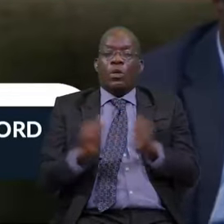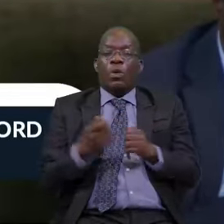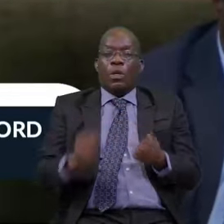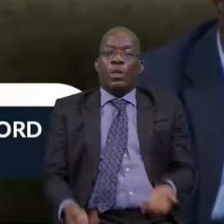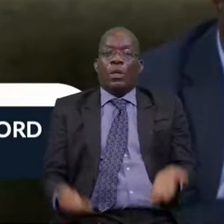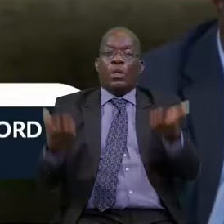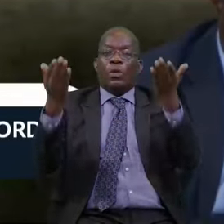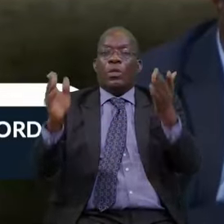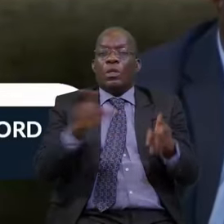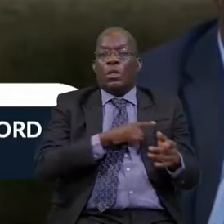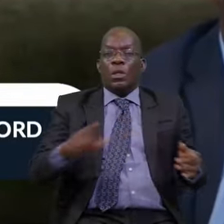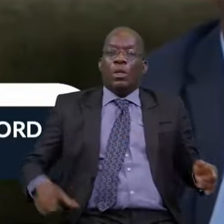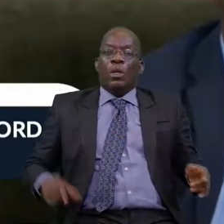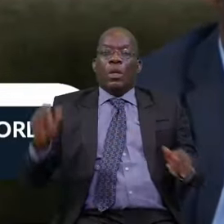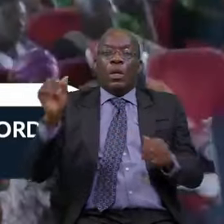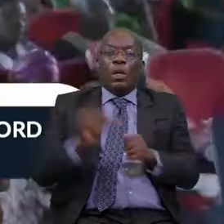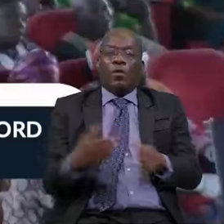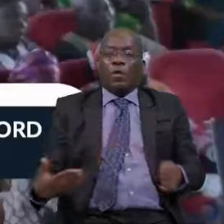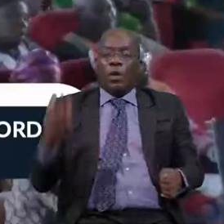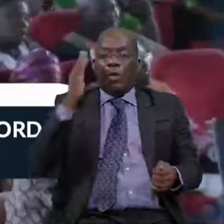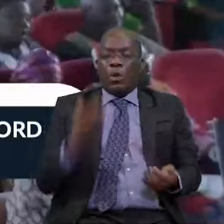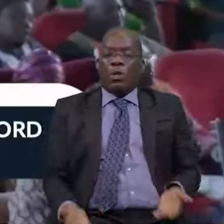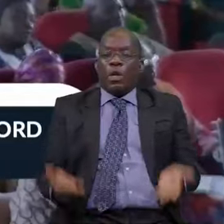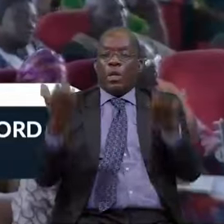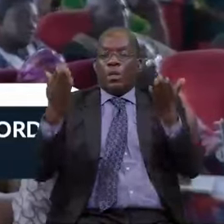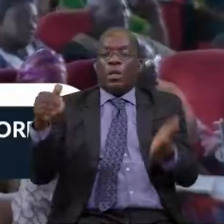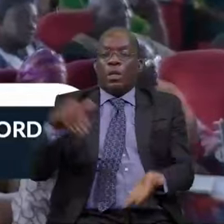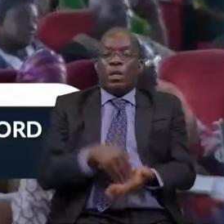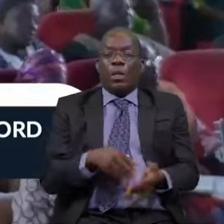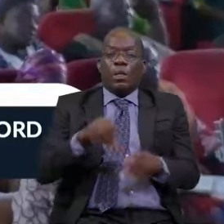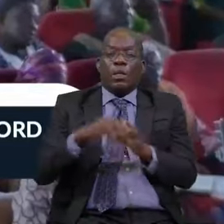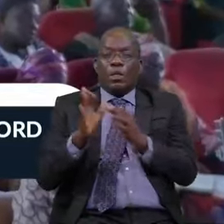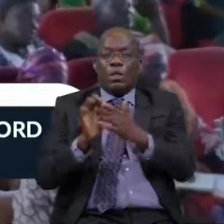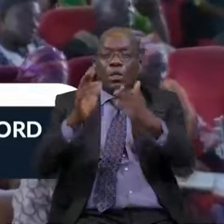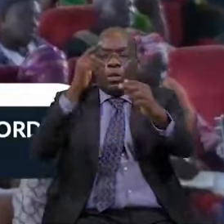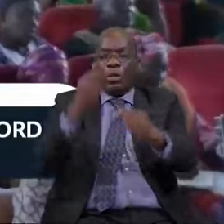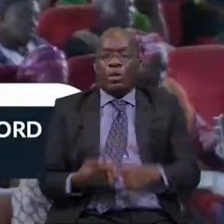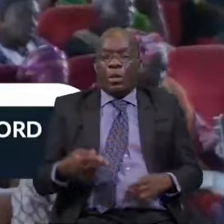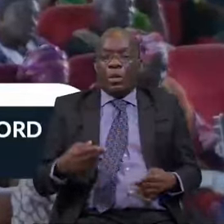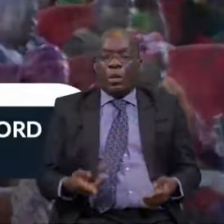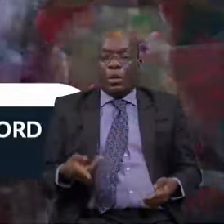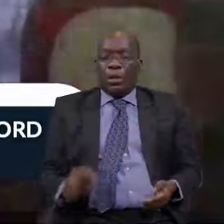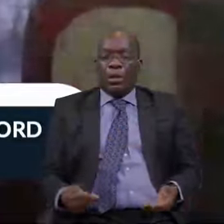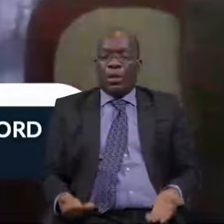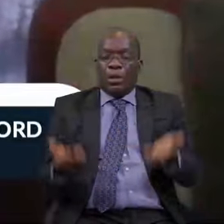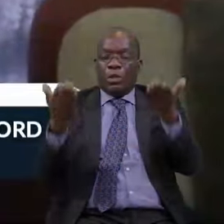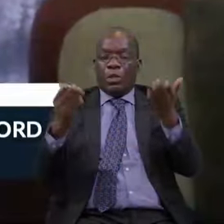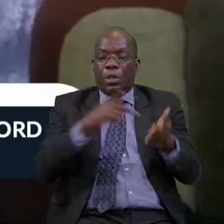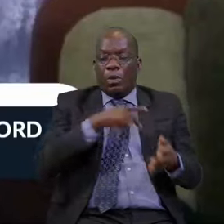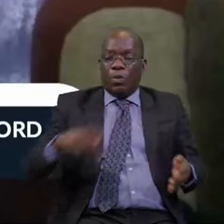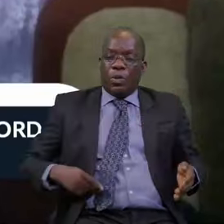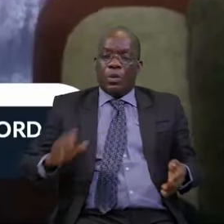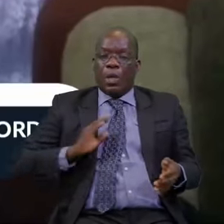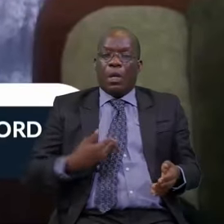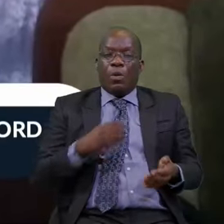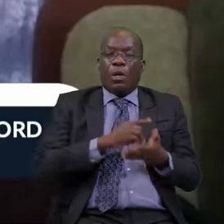Seigneur ressuscité, tout va reprendre vie au nom de Jésus. Le prince ressuscité,